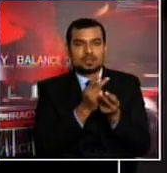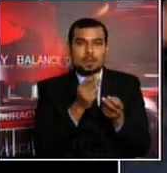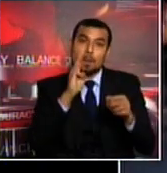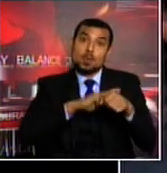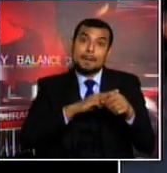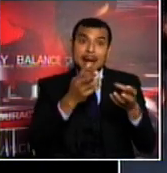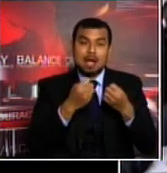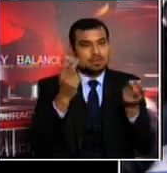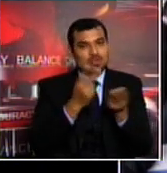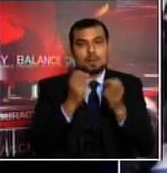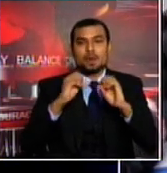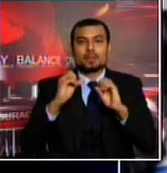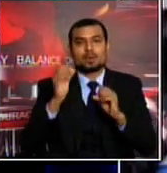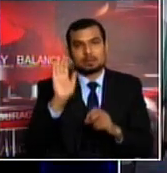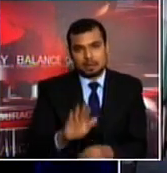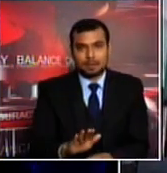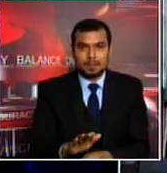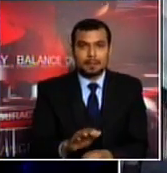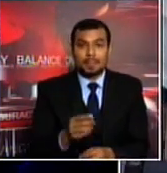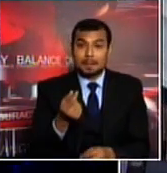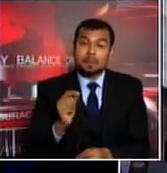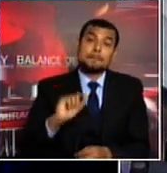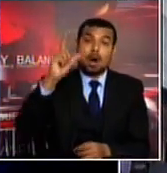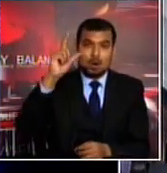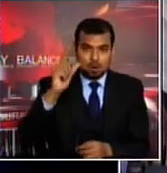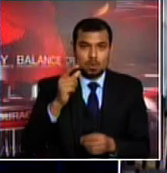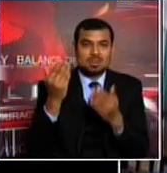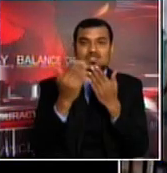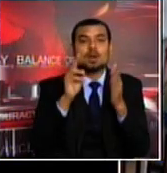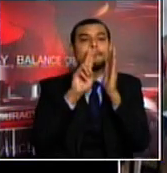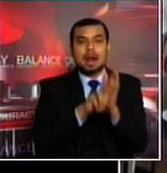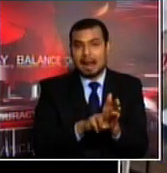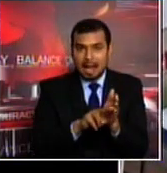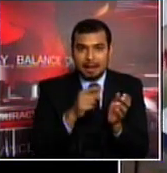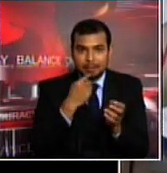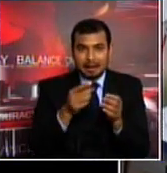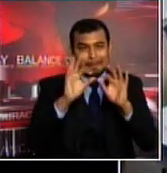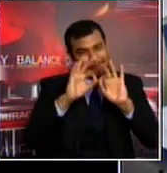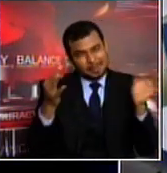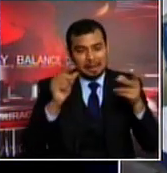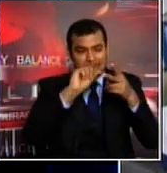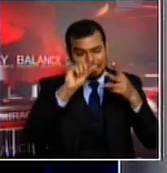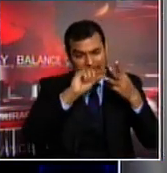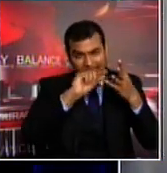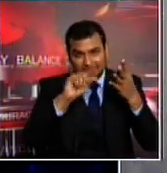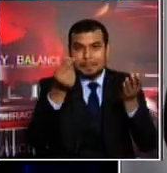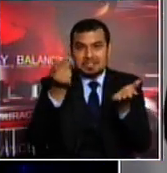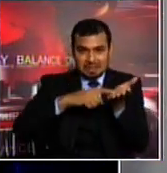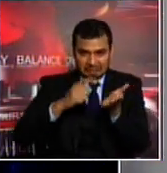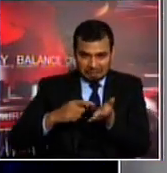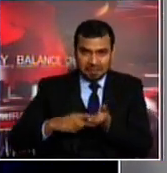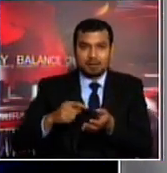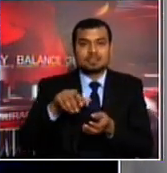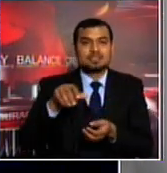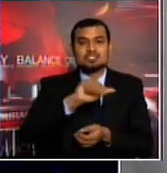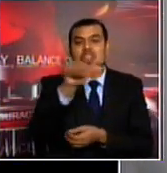मौकाका रूपमा प्रयोग गरेका छन्। महँगो विद्यालय भर्ना शुल्कका साथै विभिन्न शीर्षकमा लिइने शुल्कले आम